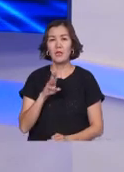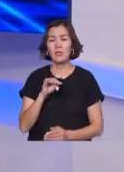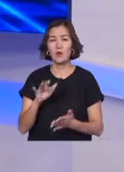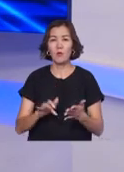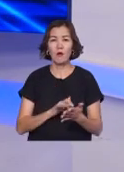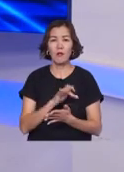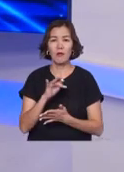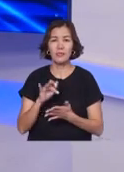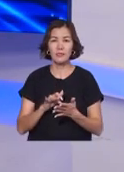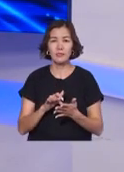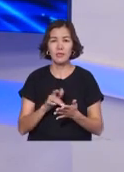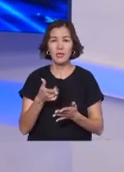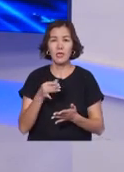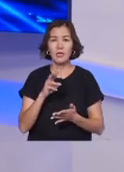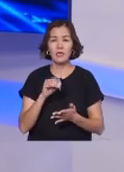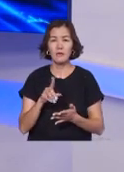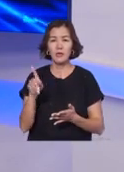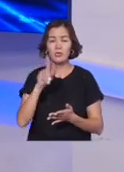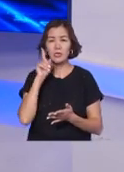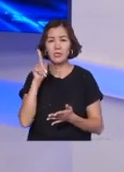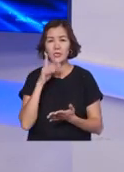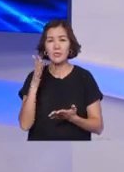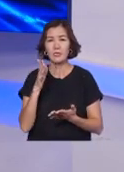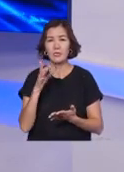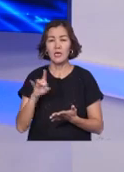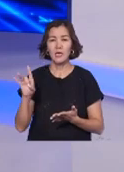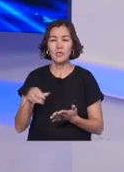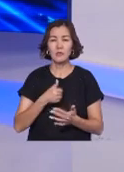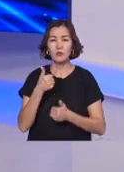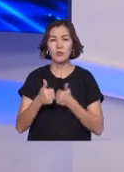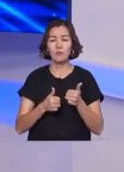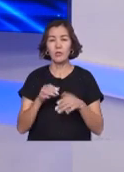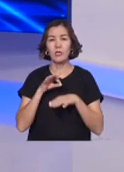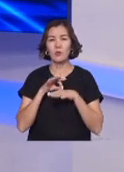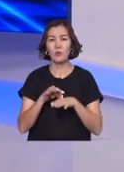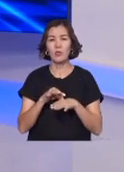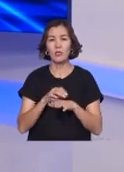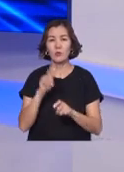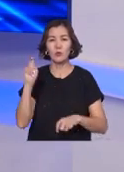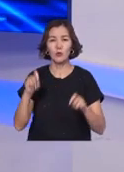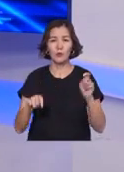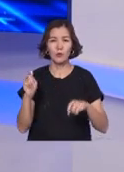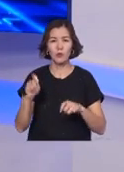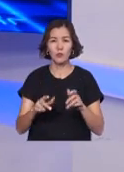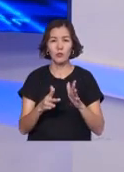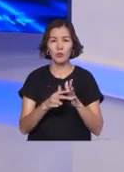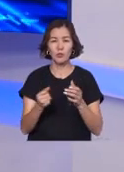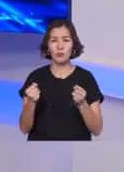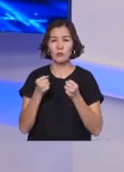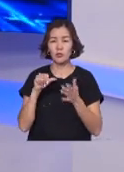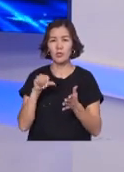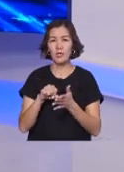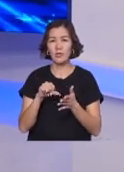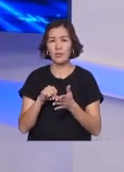Алатау қаласында грэпплингтен жастар мен жасөспірімдер арасында республика чемпионаты өтті. Елдің түкір-түкірінен 800-ге